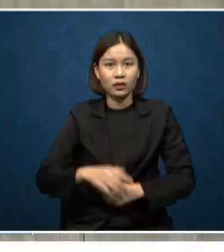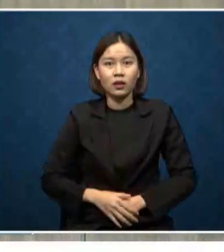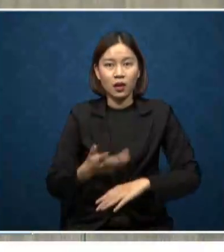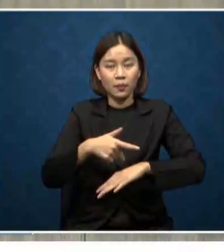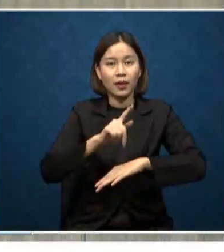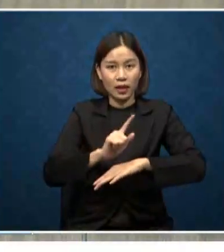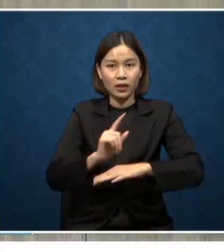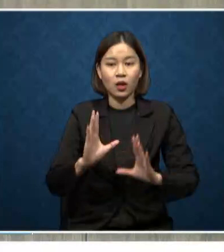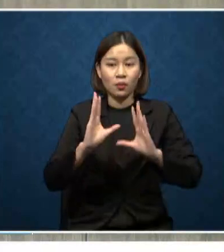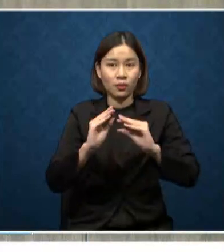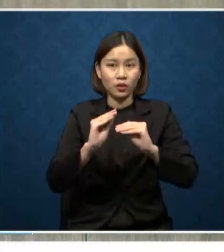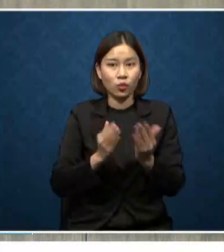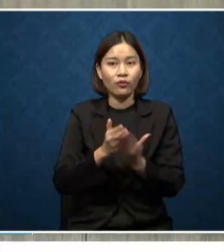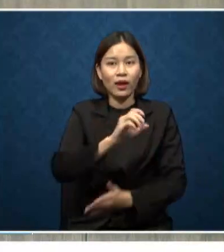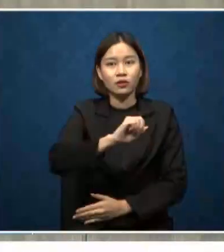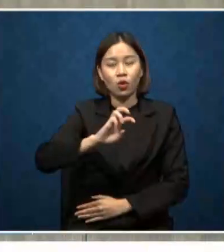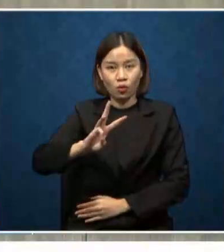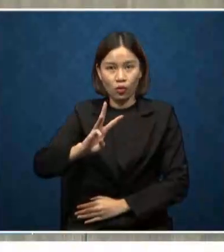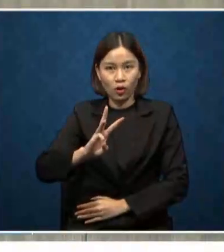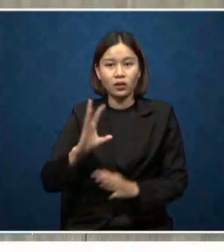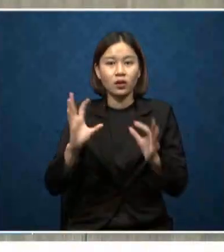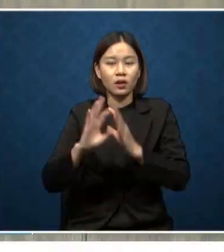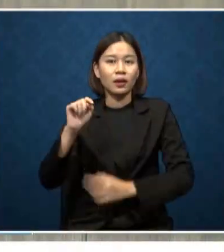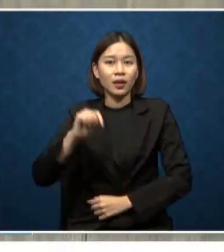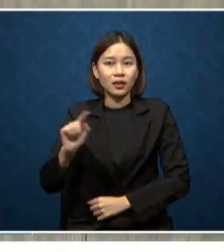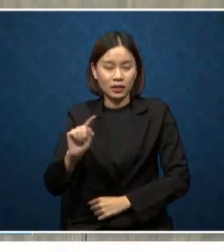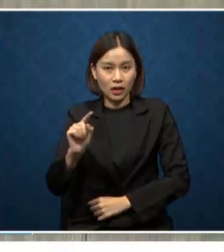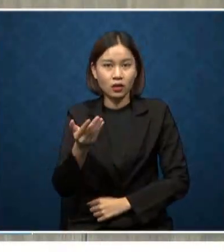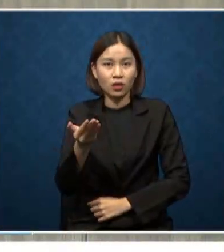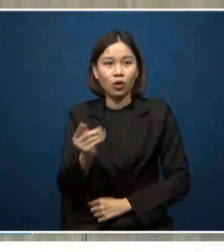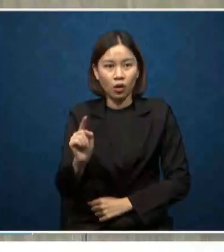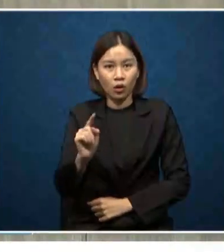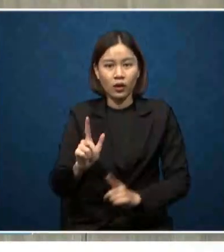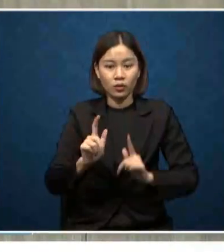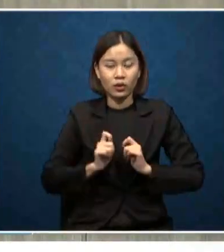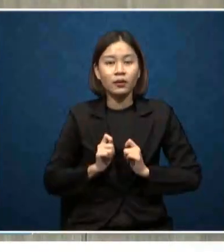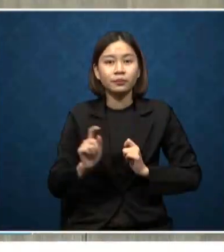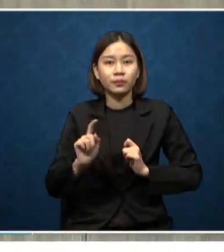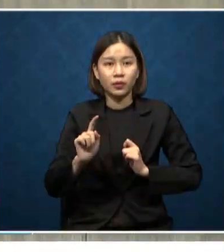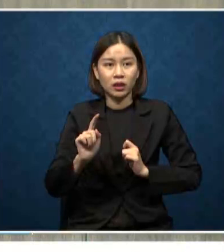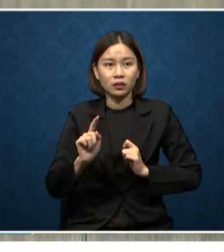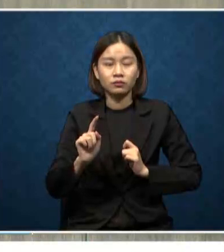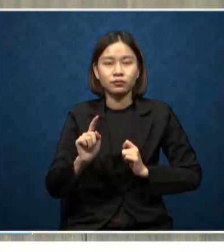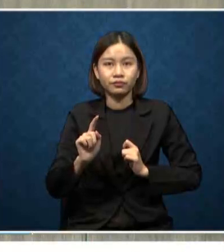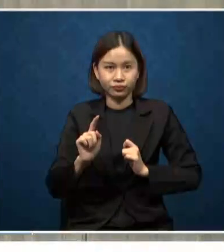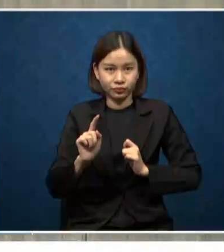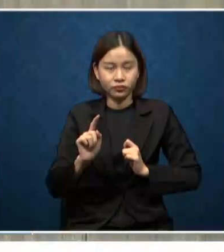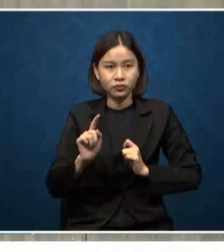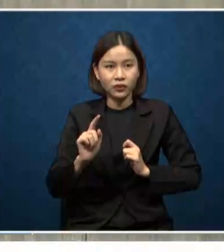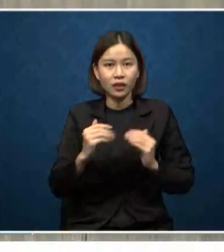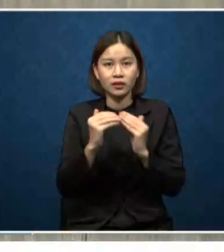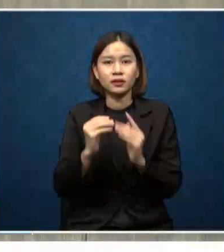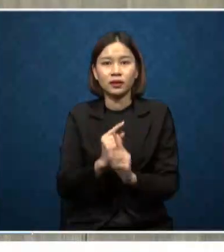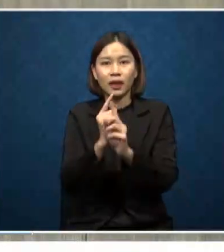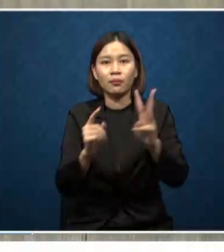ประธานและที่ประชุมวิปวุฒิสภาในเรื่องนี้ว่าท่านนั้นจะขออนุญาตที่จะไม่ใช้สิทธิ์ตาม